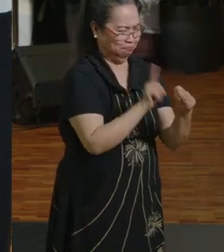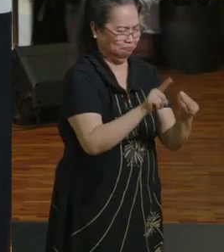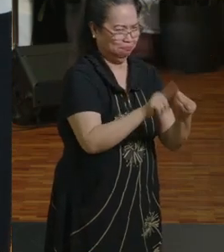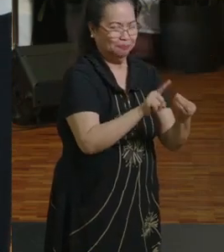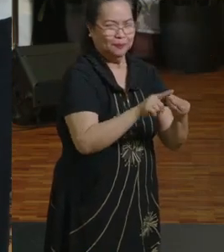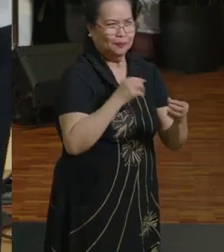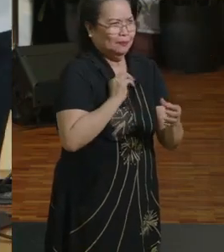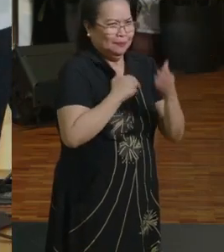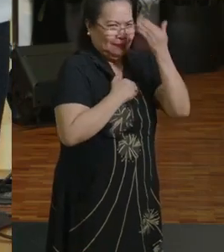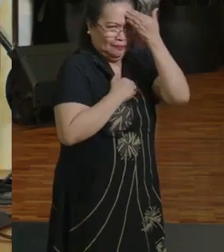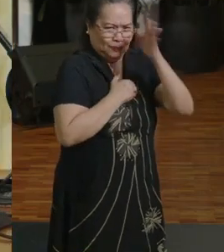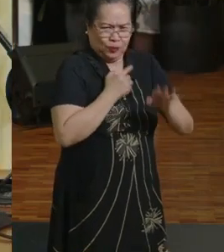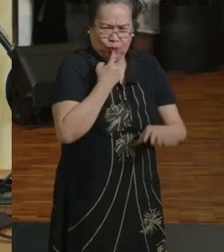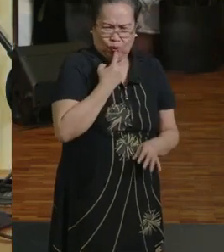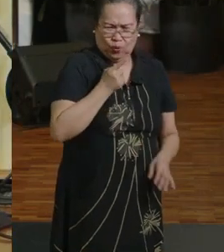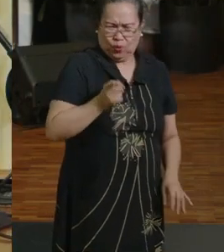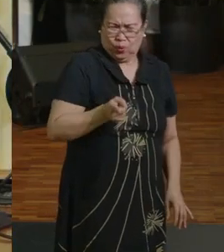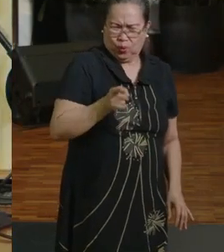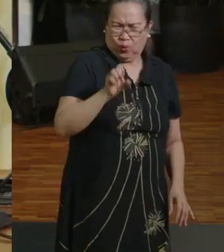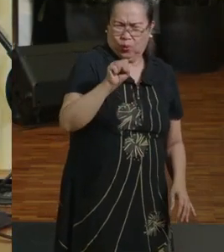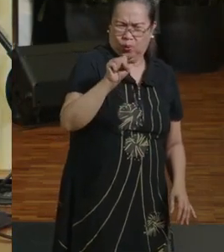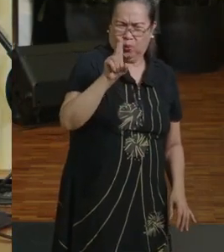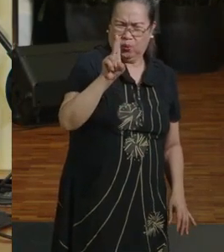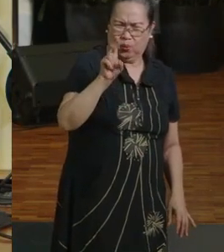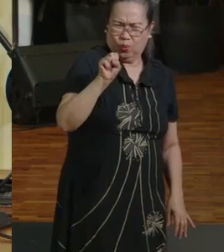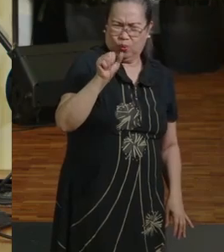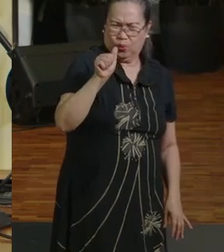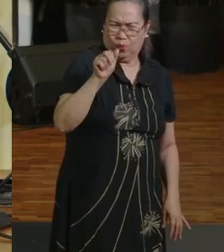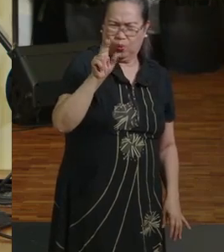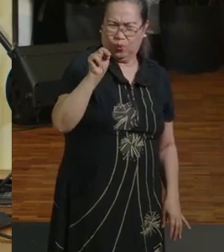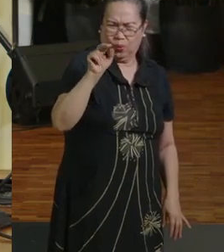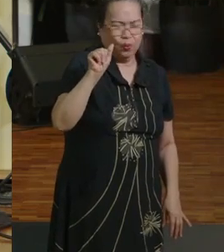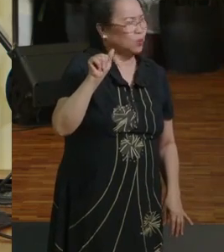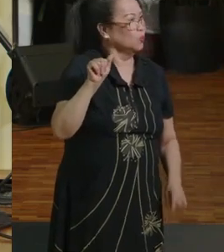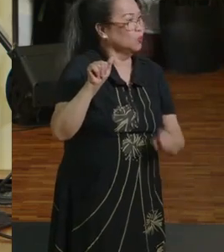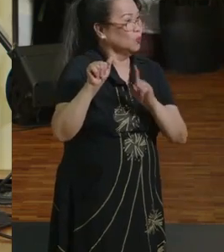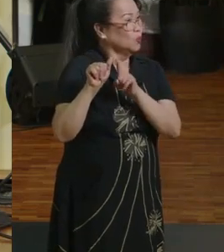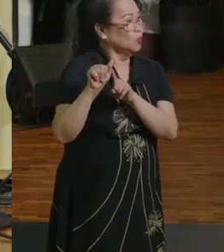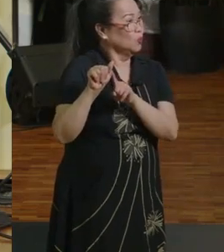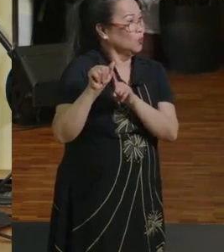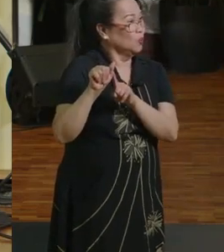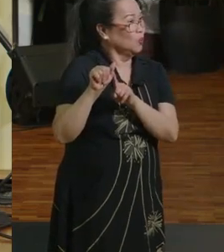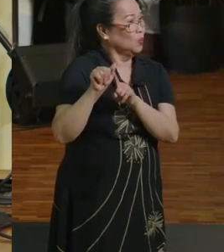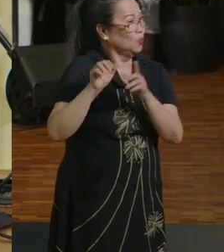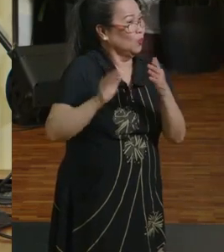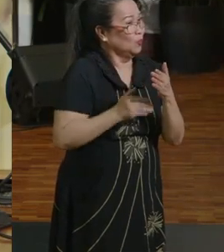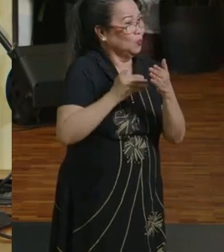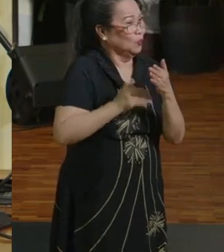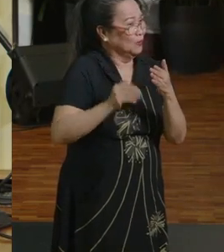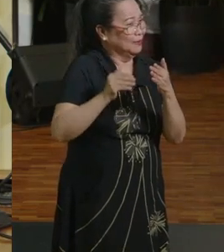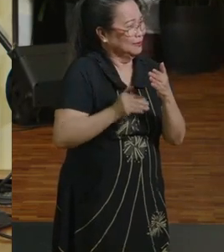Hindi natin alam kung sino si Susana. Marami pong awit ang may pangalan niya,